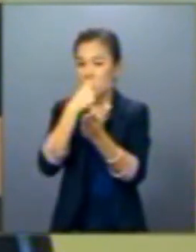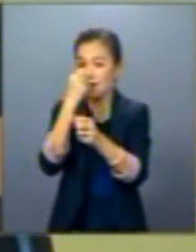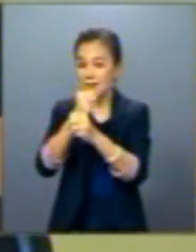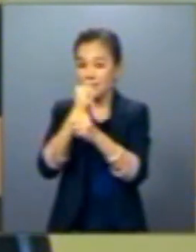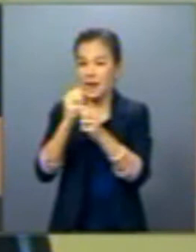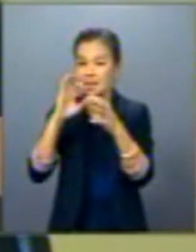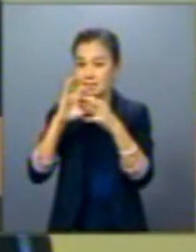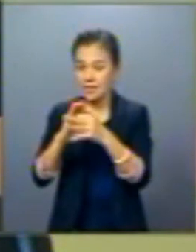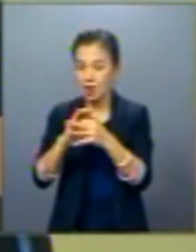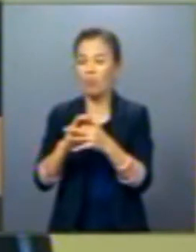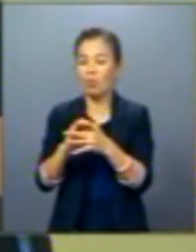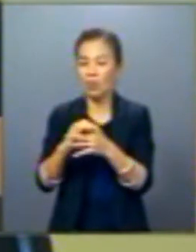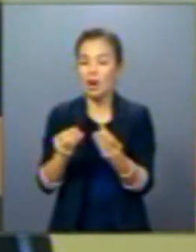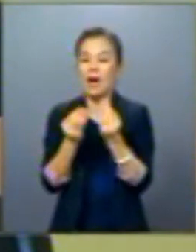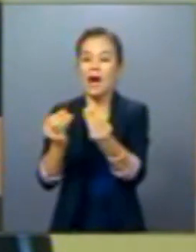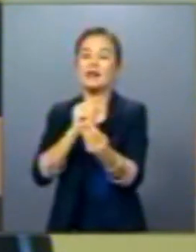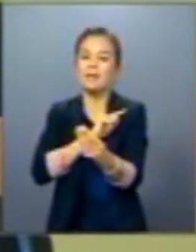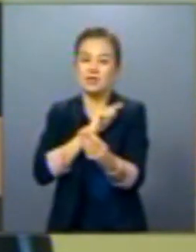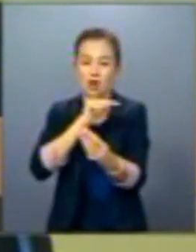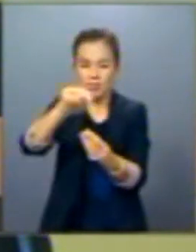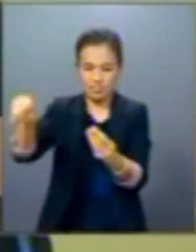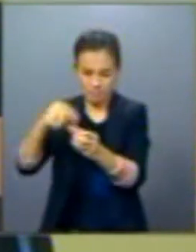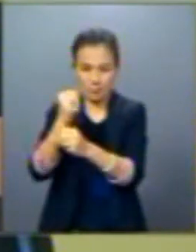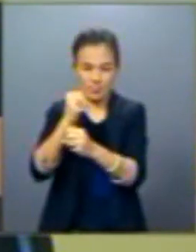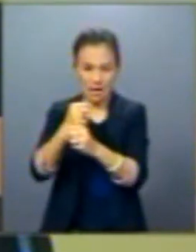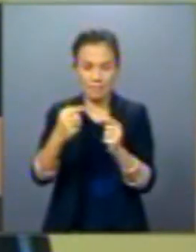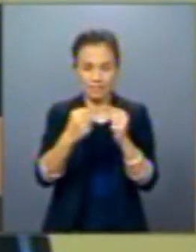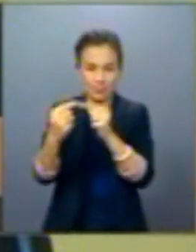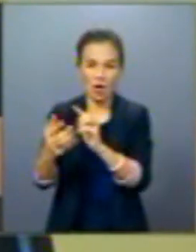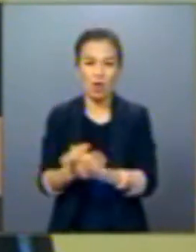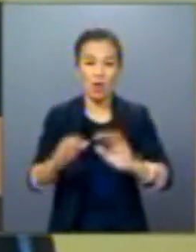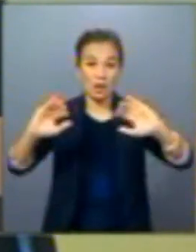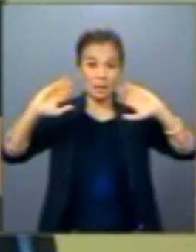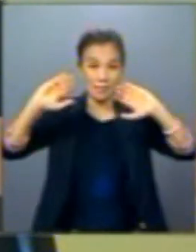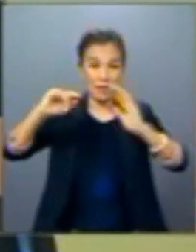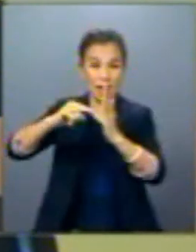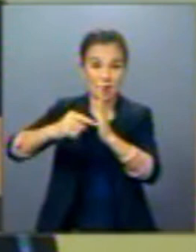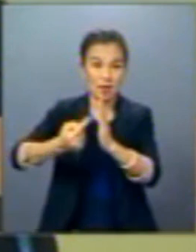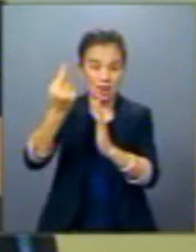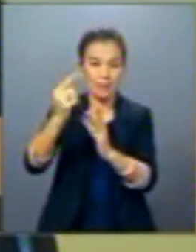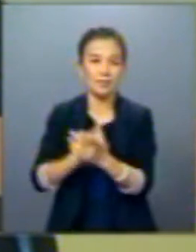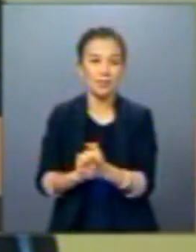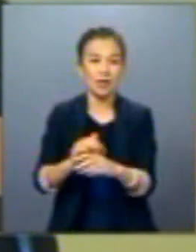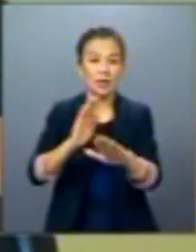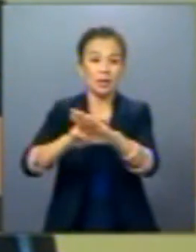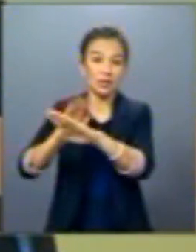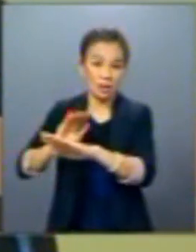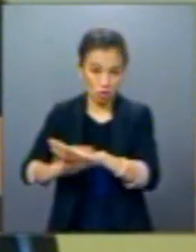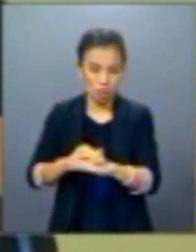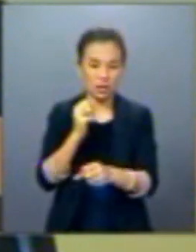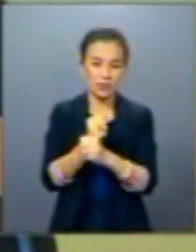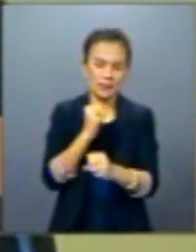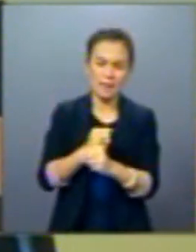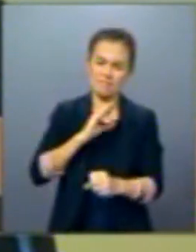นี่ยทั้งทุกส่วนของภาครัฐเนี่ยจะเป็นจุดเริ่มต้นในการกระตุ้นในการสร้างความตระ